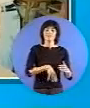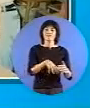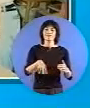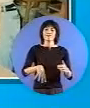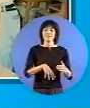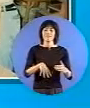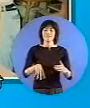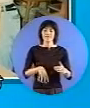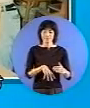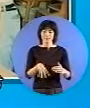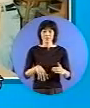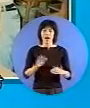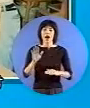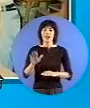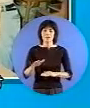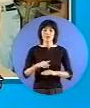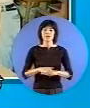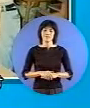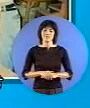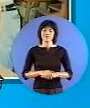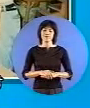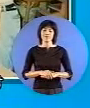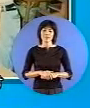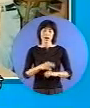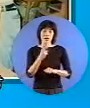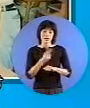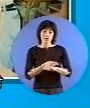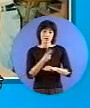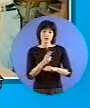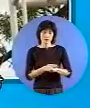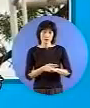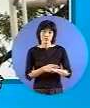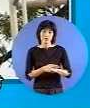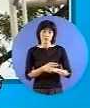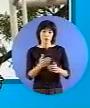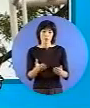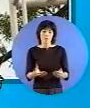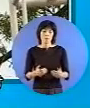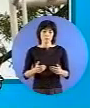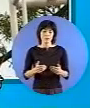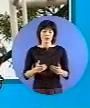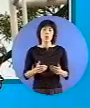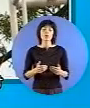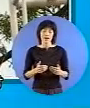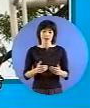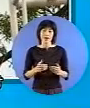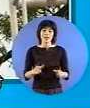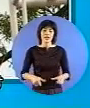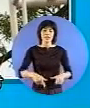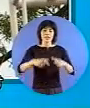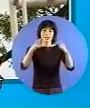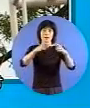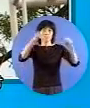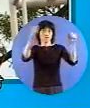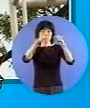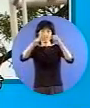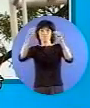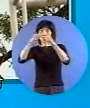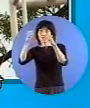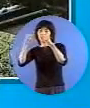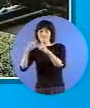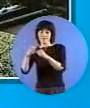業、さらに技術や技能を生かした植木の剪定や大工、左官などもあります